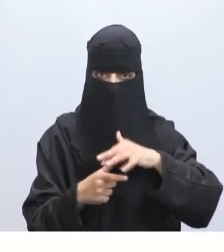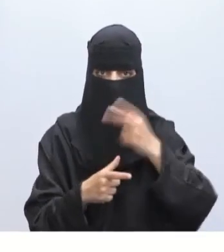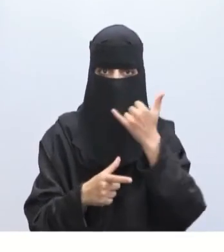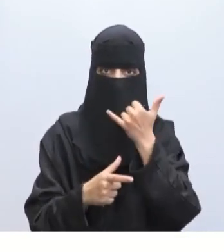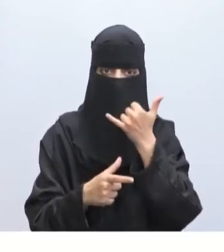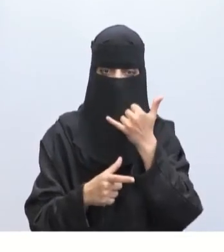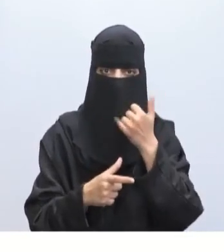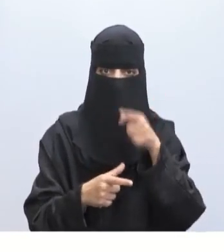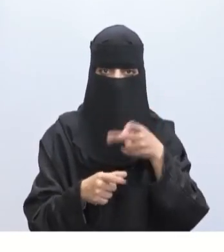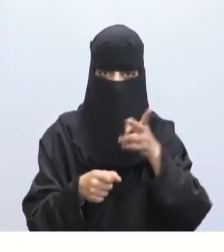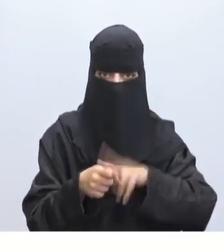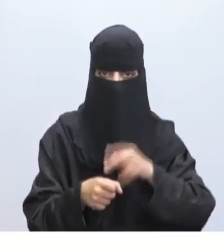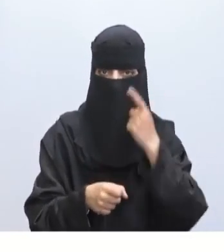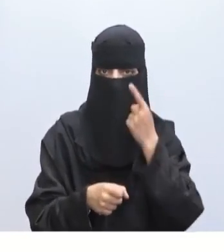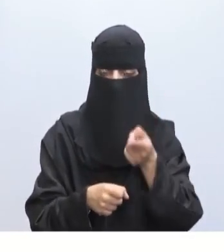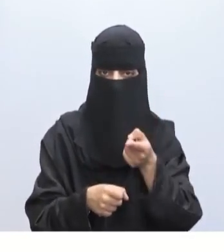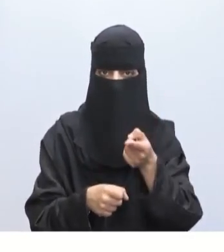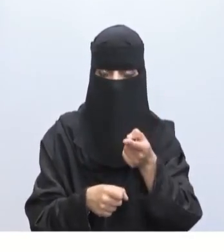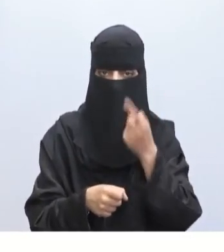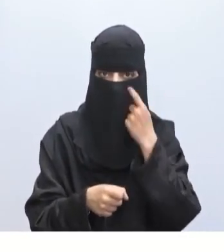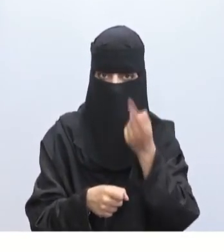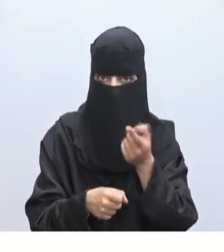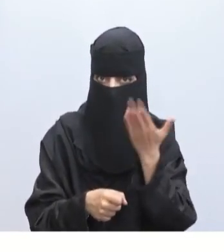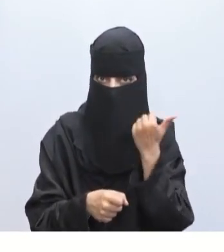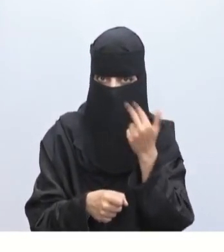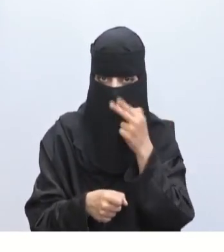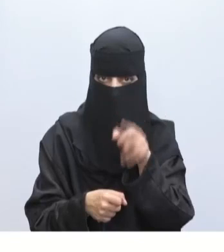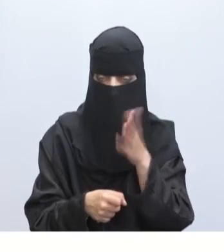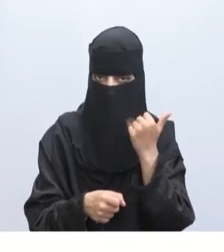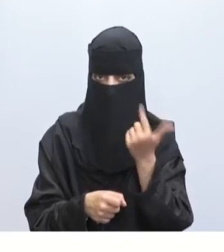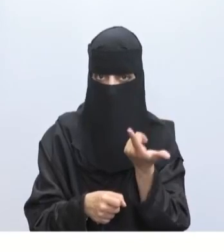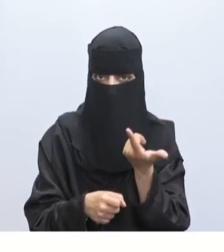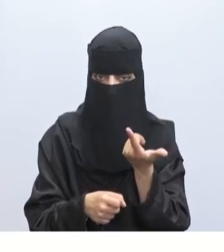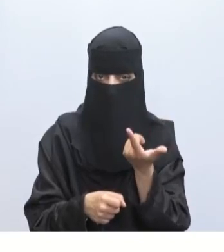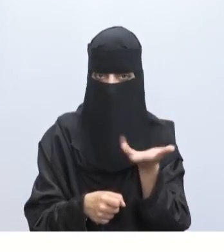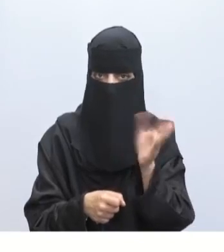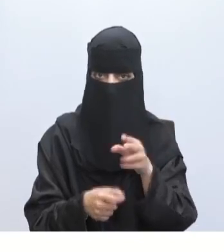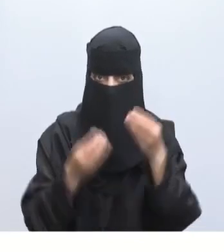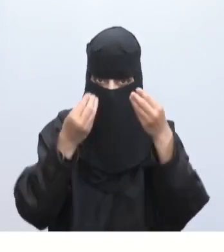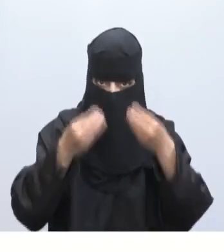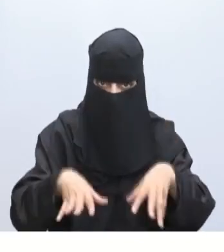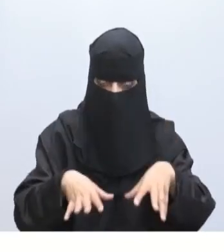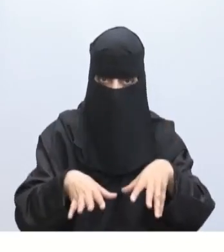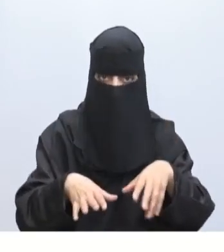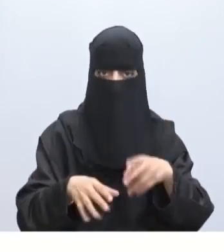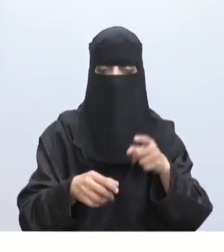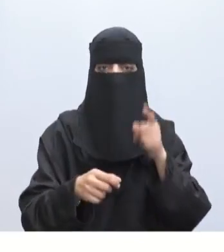العربيه التي عاشت التي عاشت كما ذكرت لكم بعد انقضاء